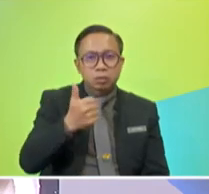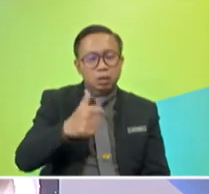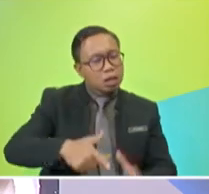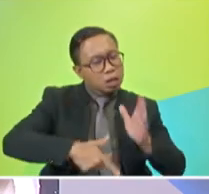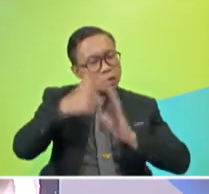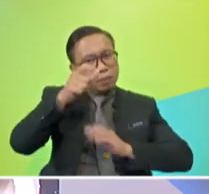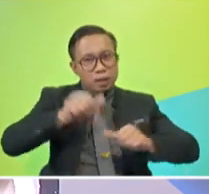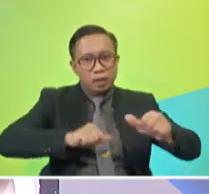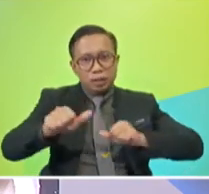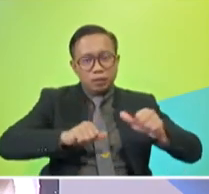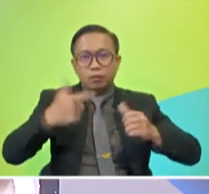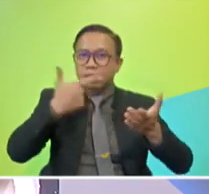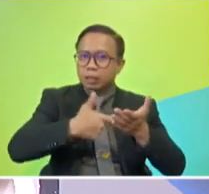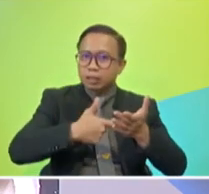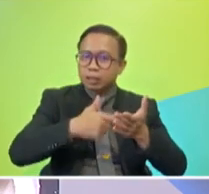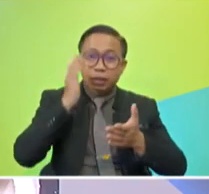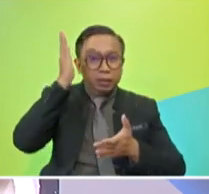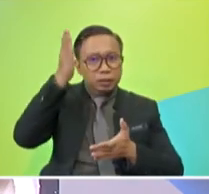lebih aktif lagi